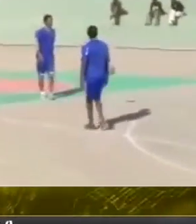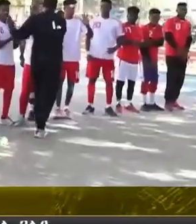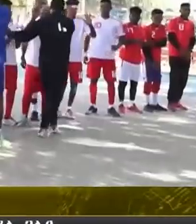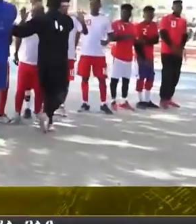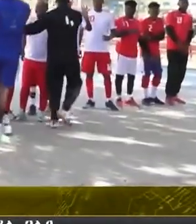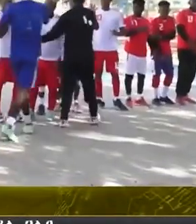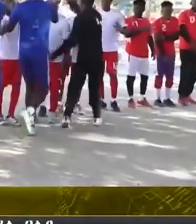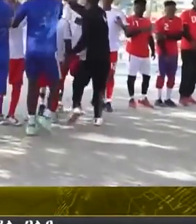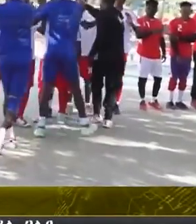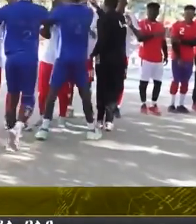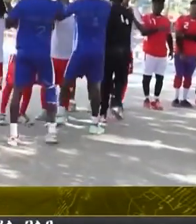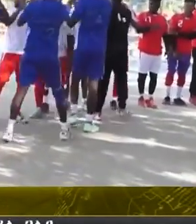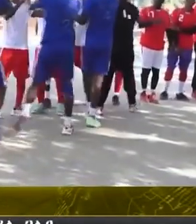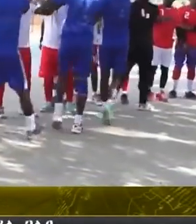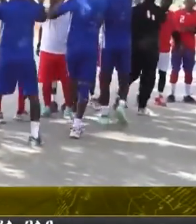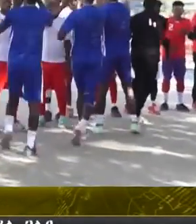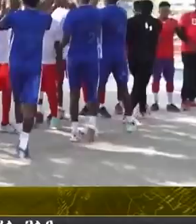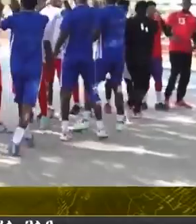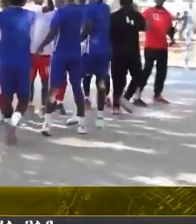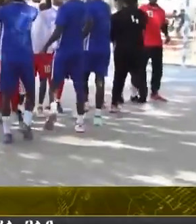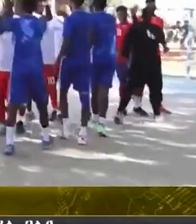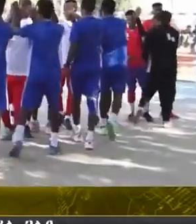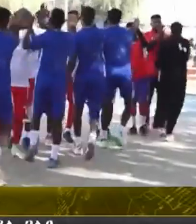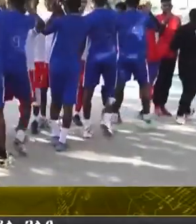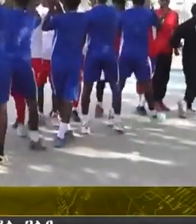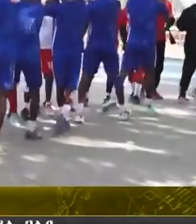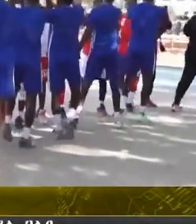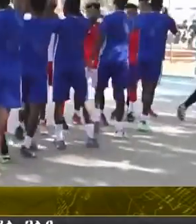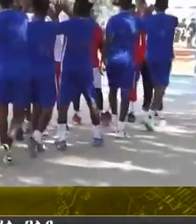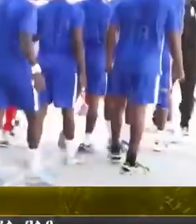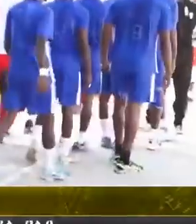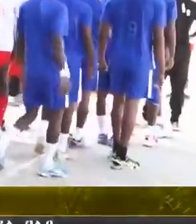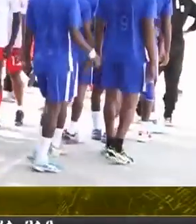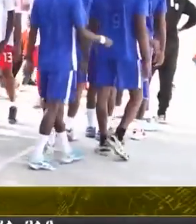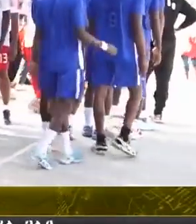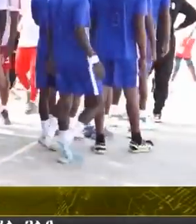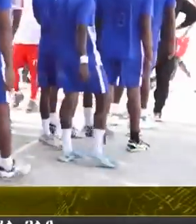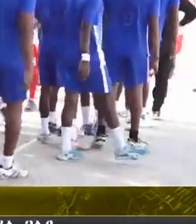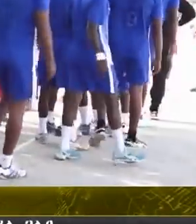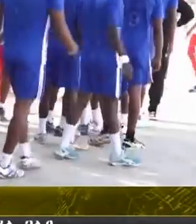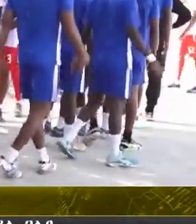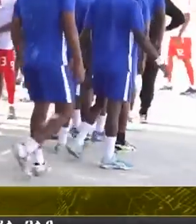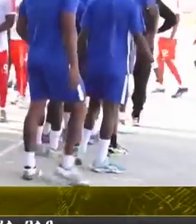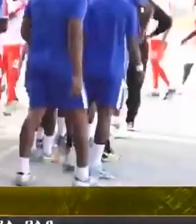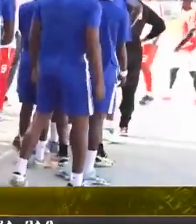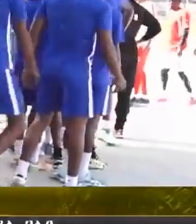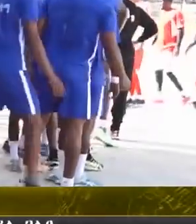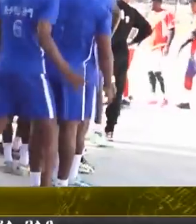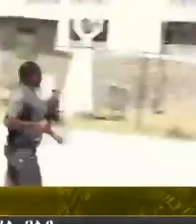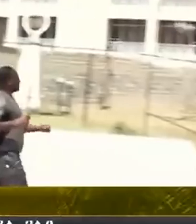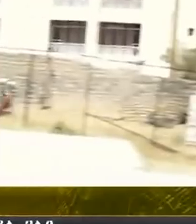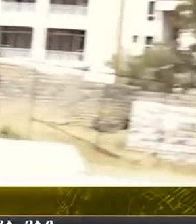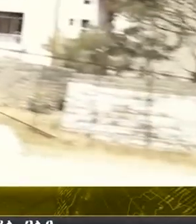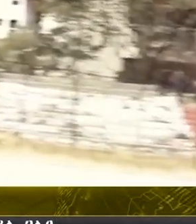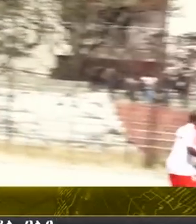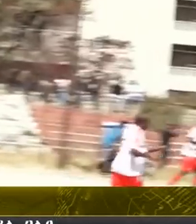እዩ ካብ ትግራይ ፍላመይቲ ተሳታፊት ፕሪምየር ሊግ ኩዕሰይድ ኢትዮጵያ ዝኾነት ጋንታ ኩዕሰይድ መቐለ 70 እንደርታ ፍላማይ ኣሰልጣኒ ኣማኑኤል ስዩም እንትኸውን ኣብ